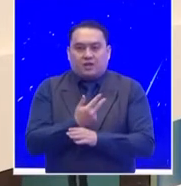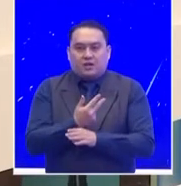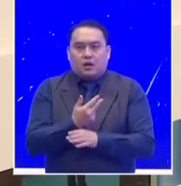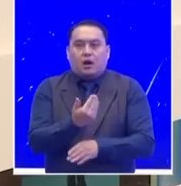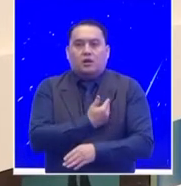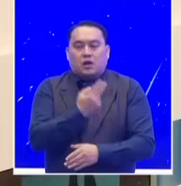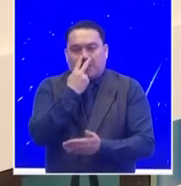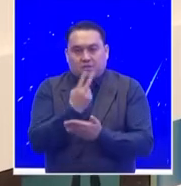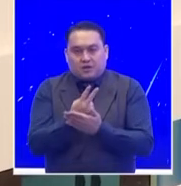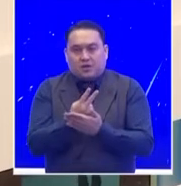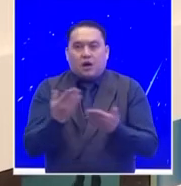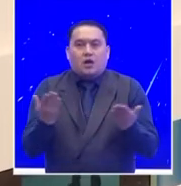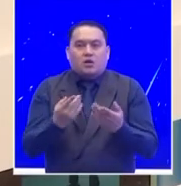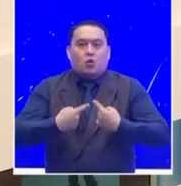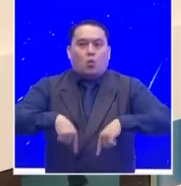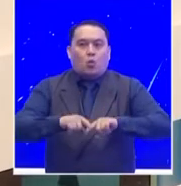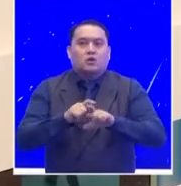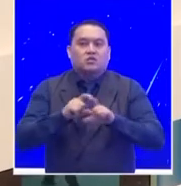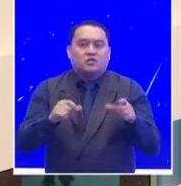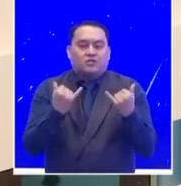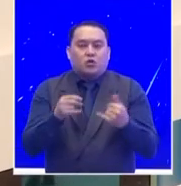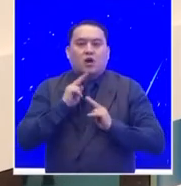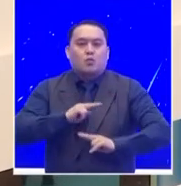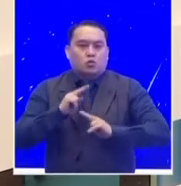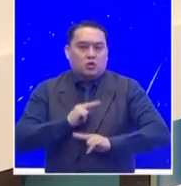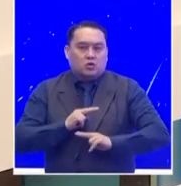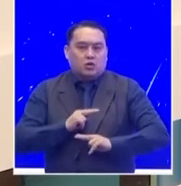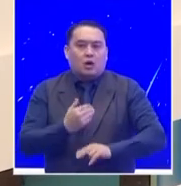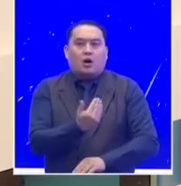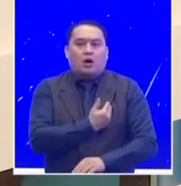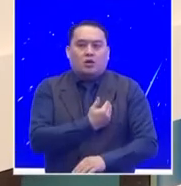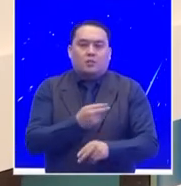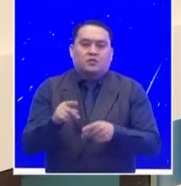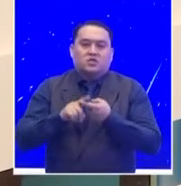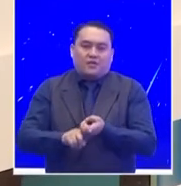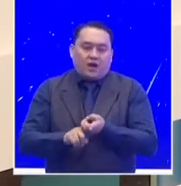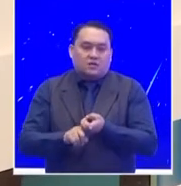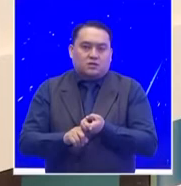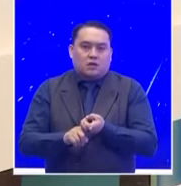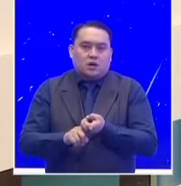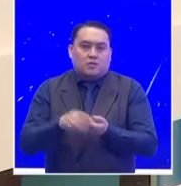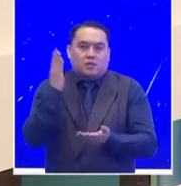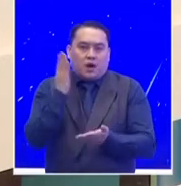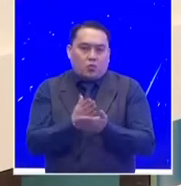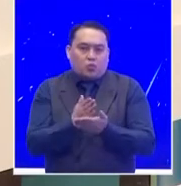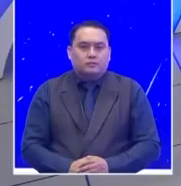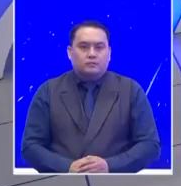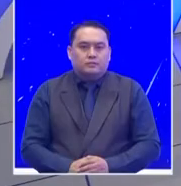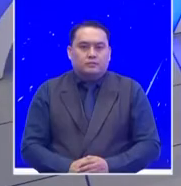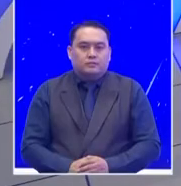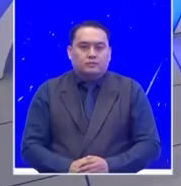хотели посмотреть, какие органы сегодня работают с репатриантами, хотим наладить с ними контакты, прямую связь.